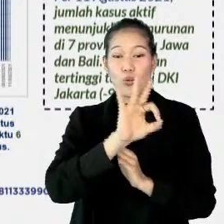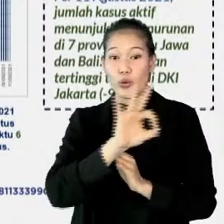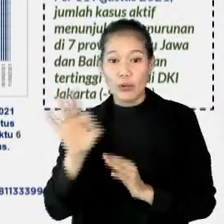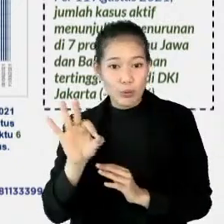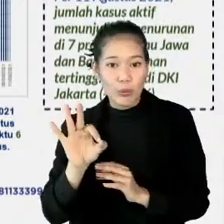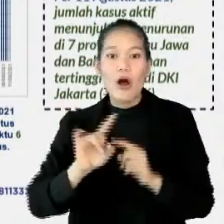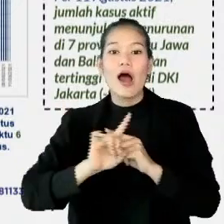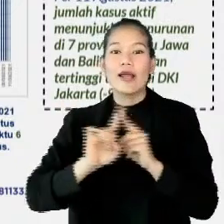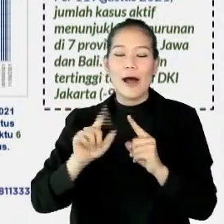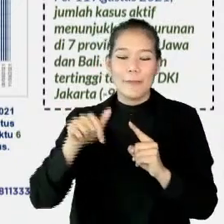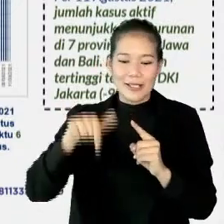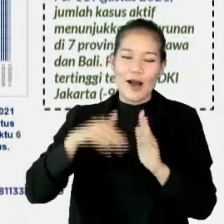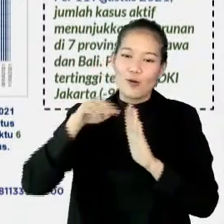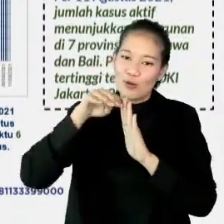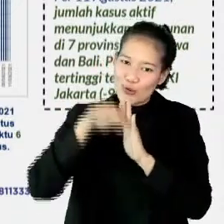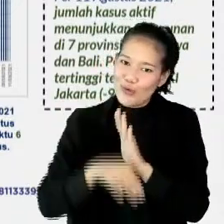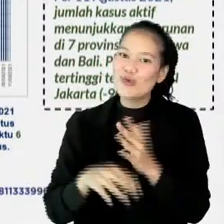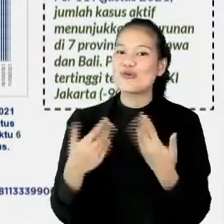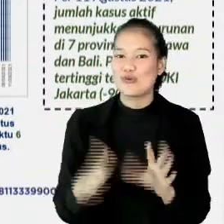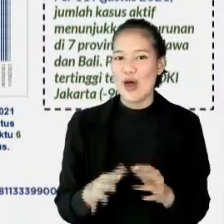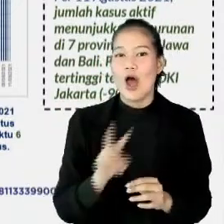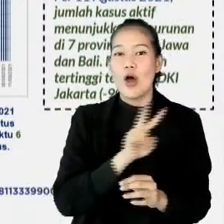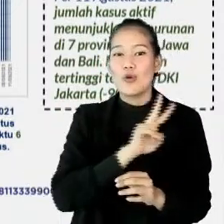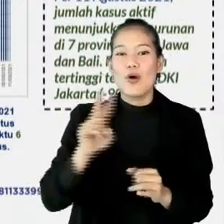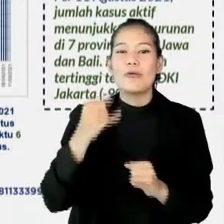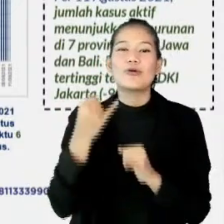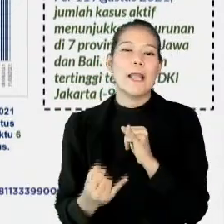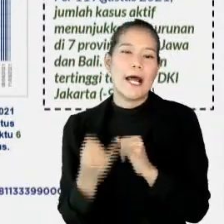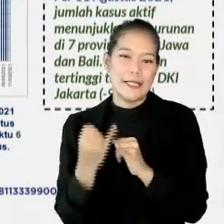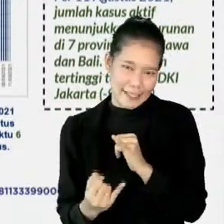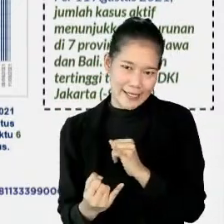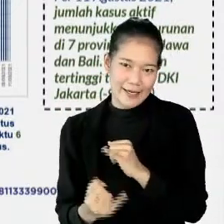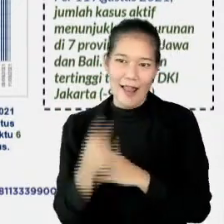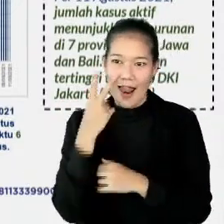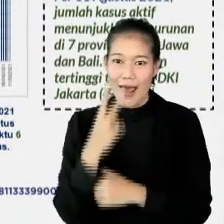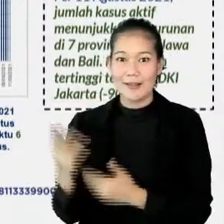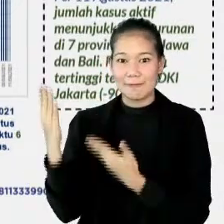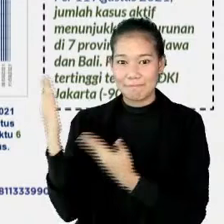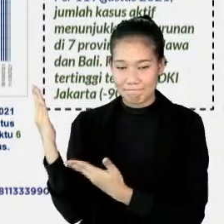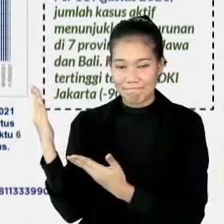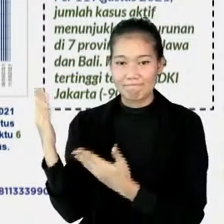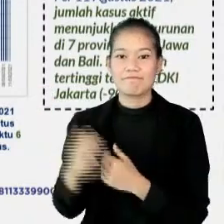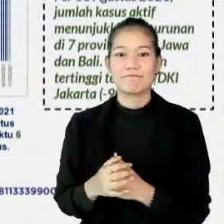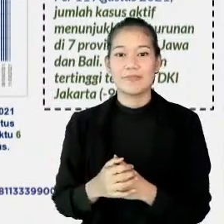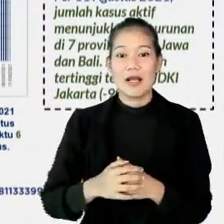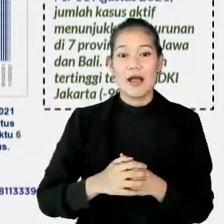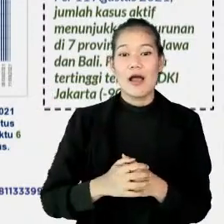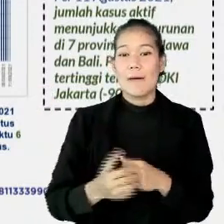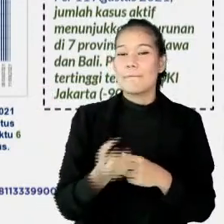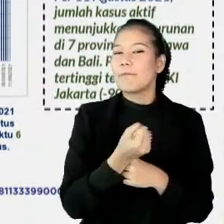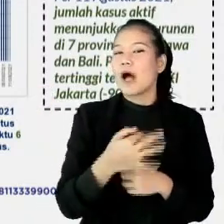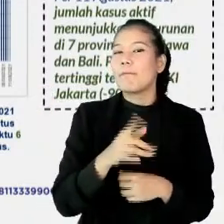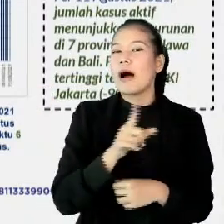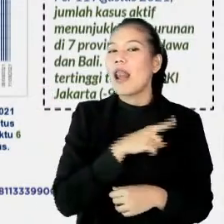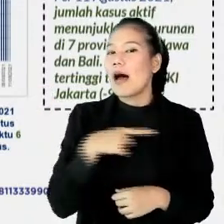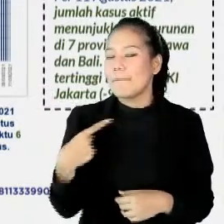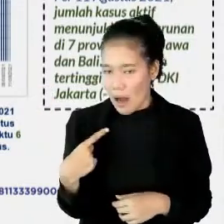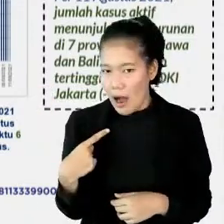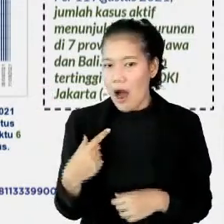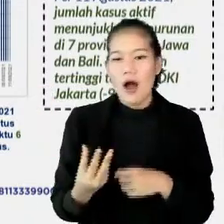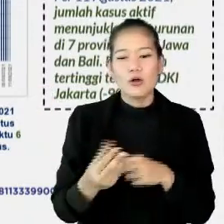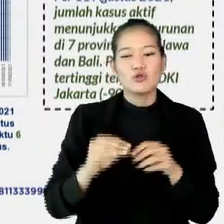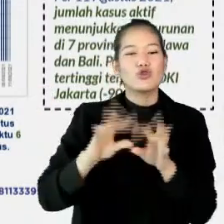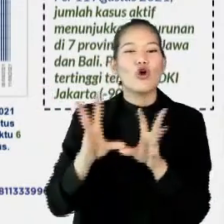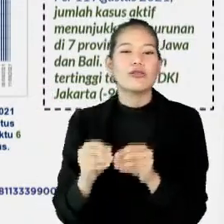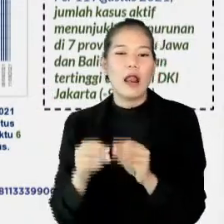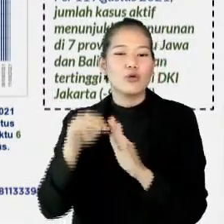lipat. Kemudian sudah mulai turunnya 2 minggu terakhir. Nah, kita juga lihat nih perkembangannya dalam waktu berapa lama, turunnya berapa banyak.